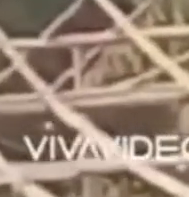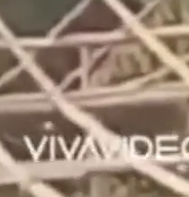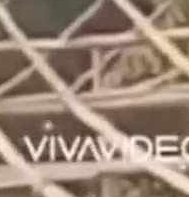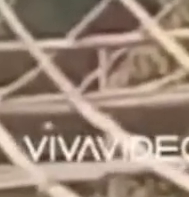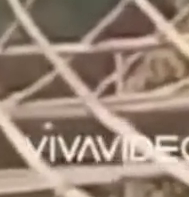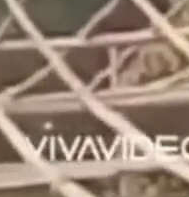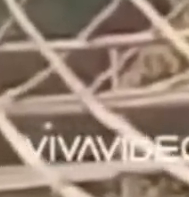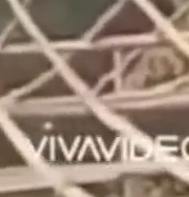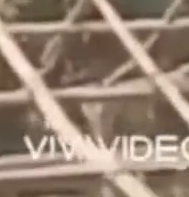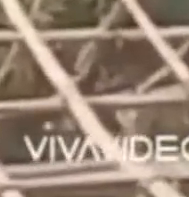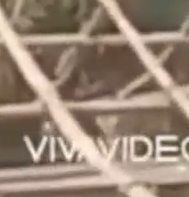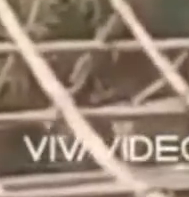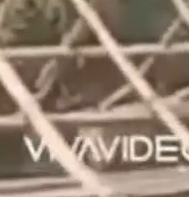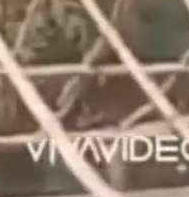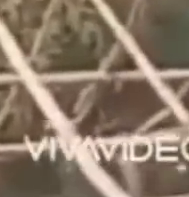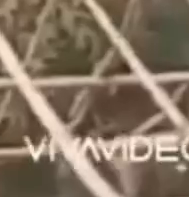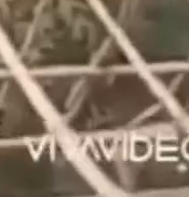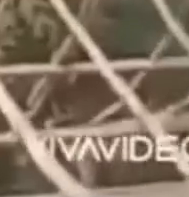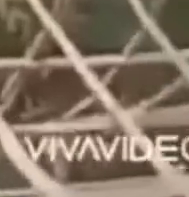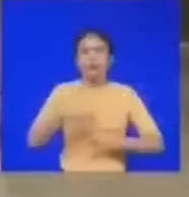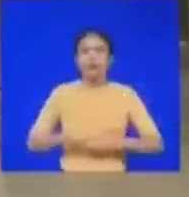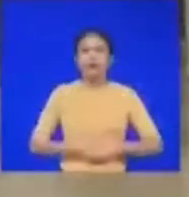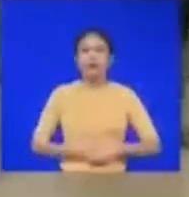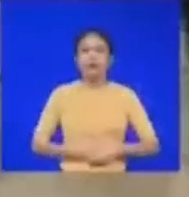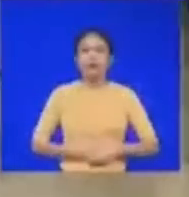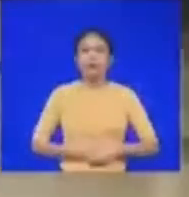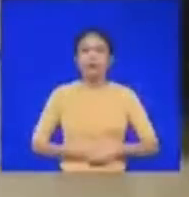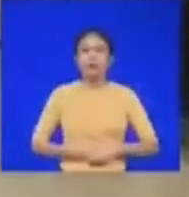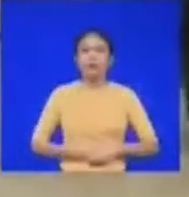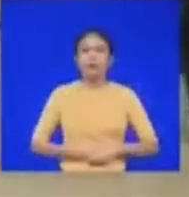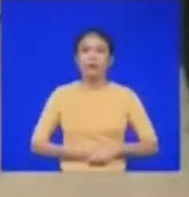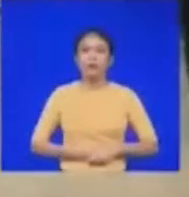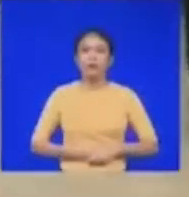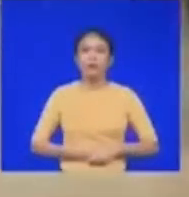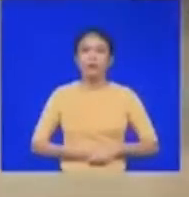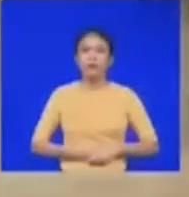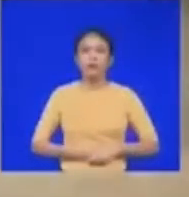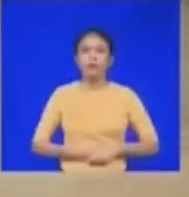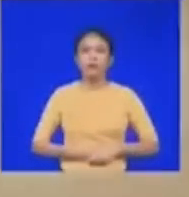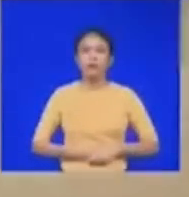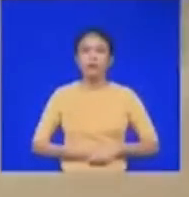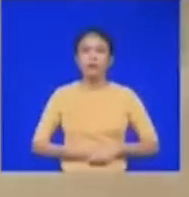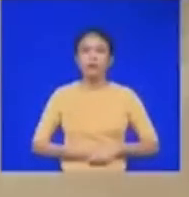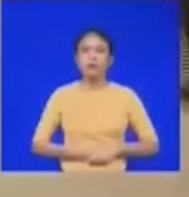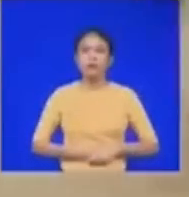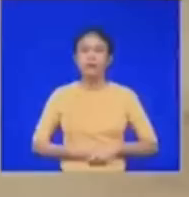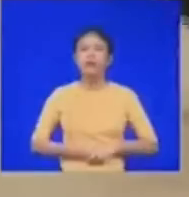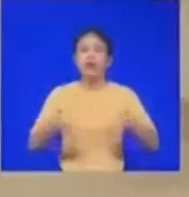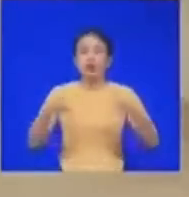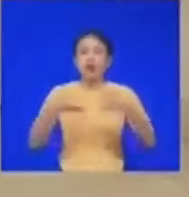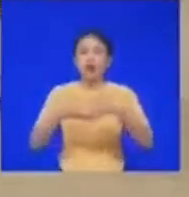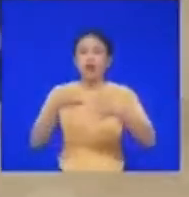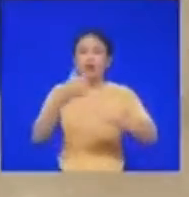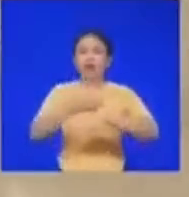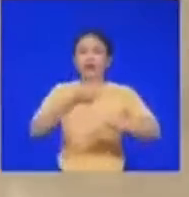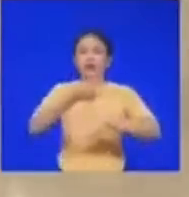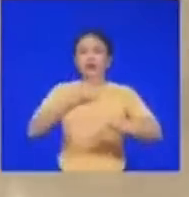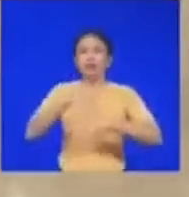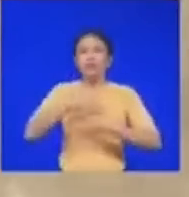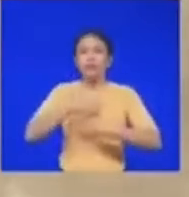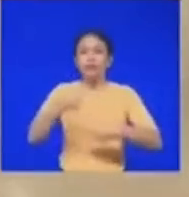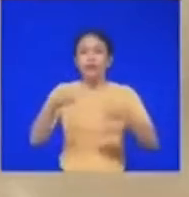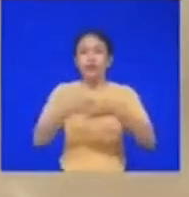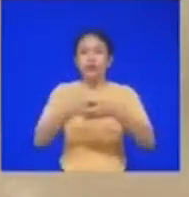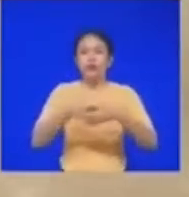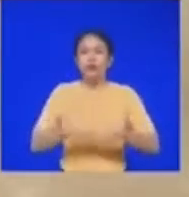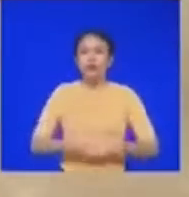โดยเดินทางถึงเมียนมาเมื่อเย็นวานนี้นะครับแล้วก็ได้พบกับรัฐมนตรีกลาโหมแล้วก็รัฐมนตรีต่างประเทศของรัฐบาลทหารเงินมา